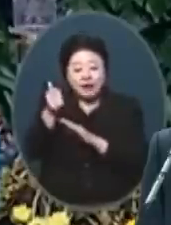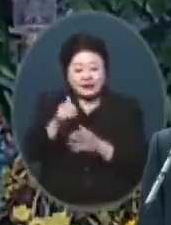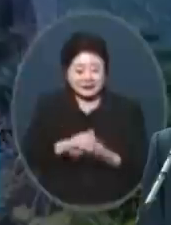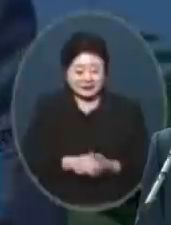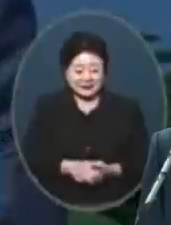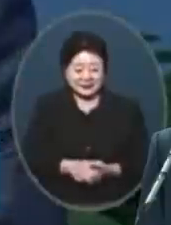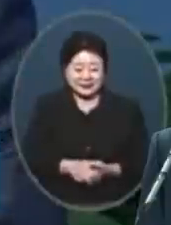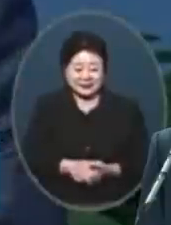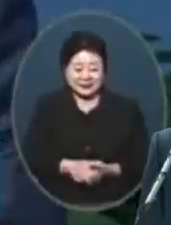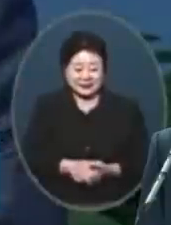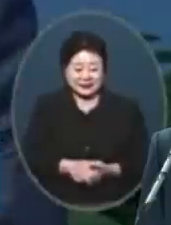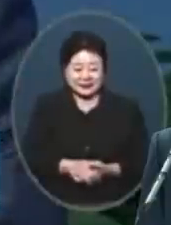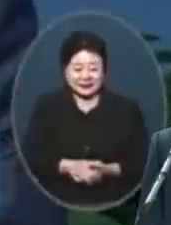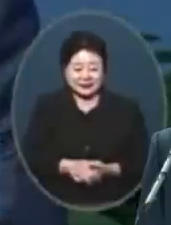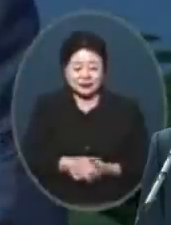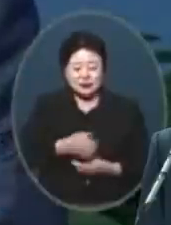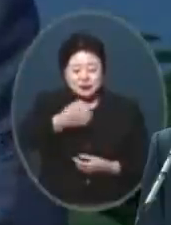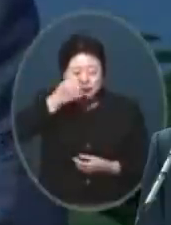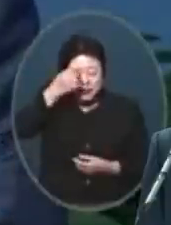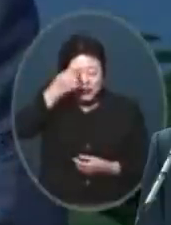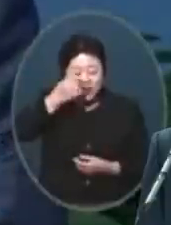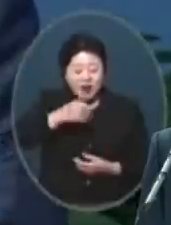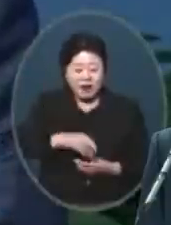소망하는 꿈을